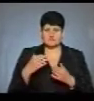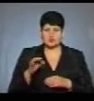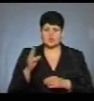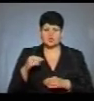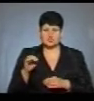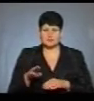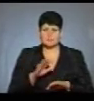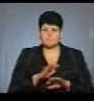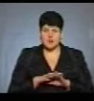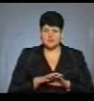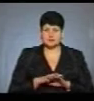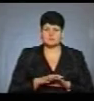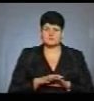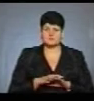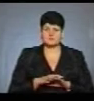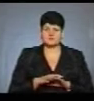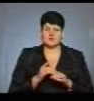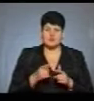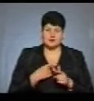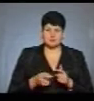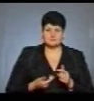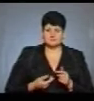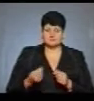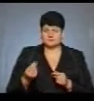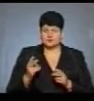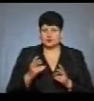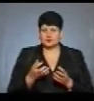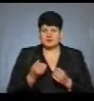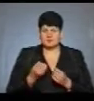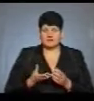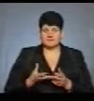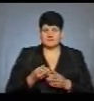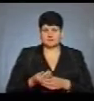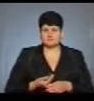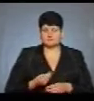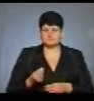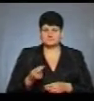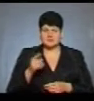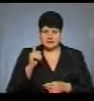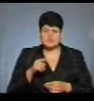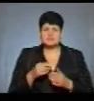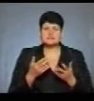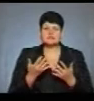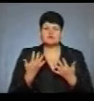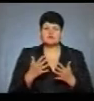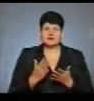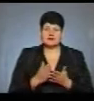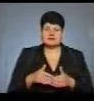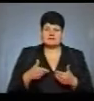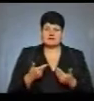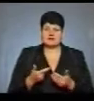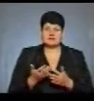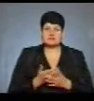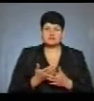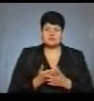Ощадбанк або на готівку, хто отримує виплату готівкою. Чи відомо, скільки вже є звернень за субсидіями,